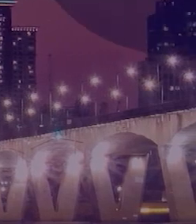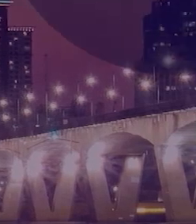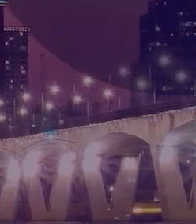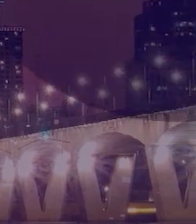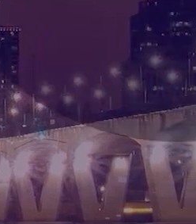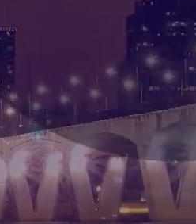n